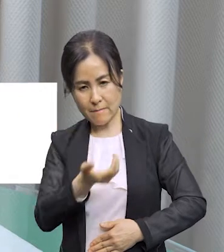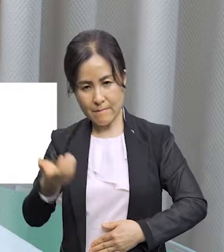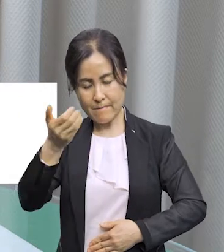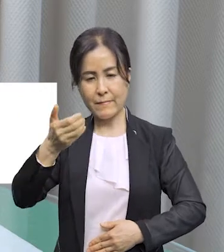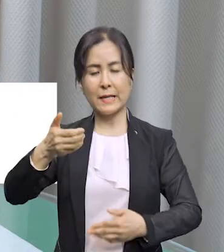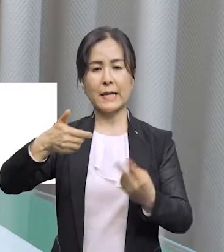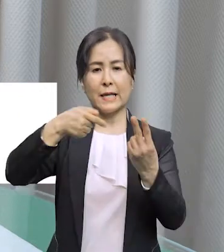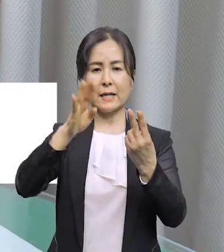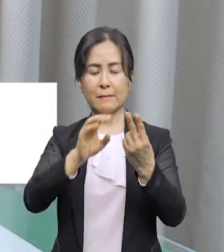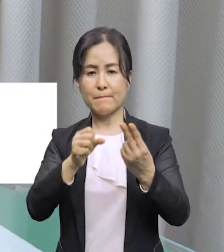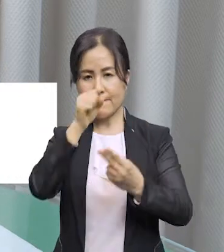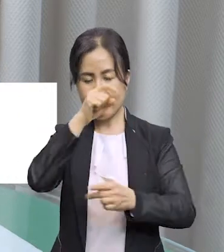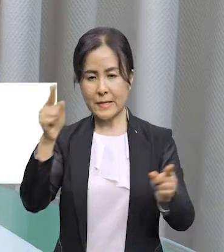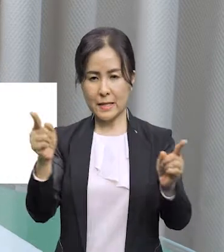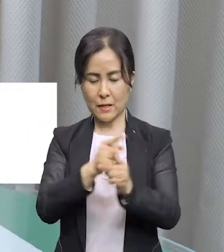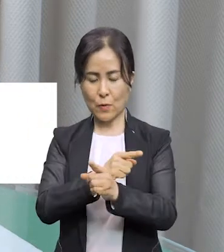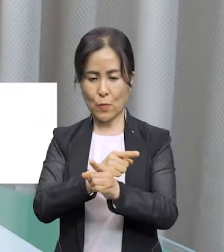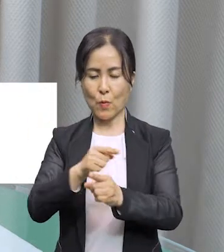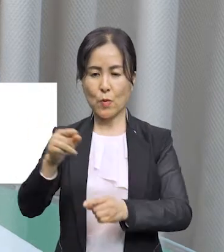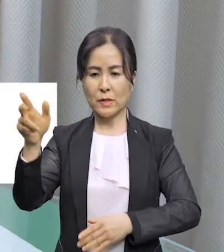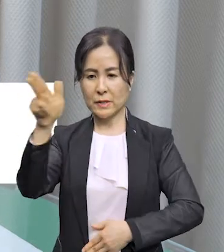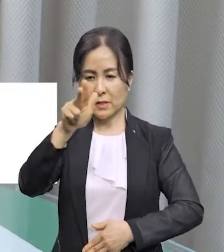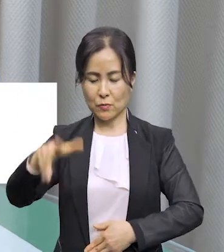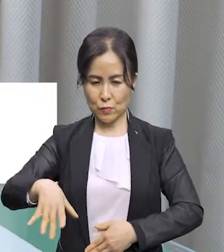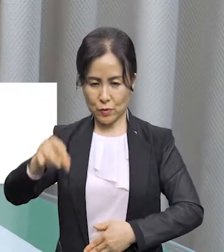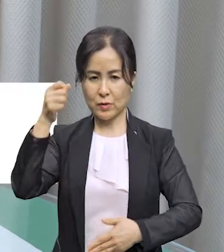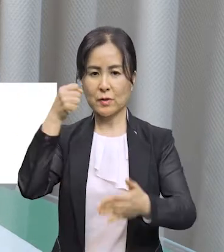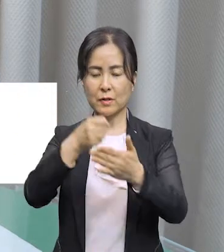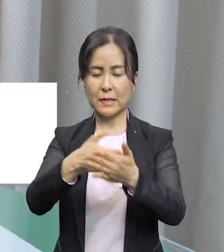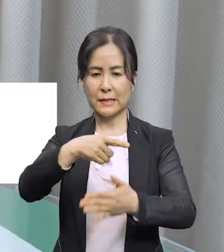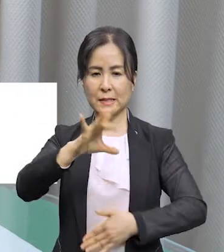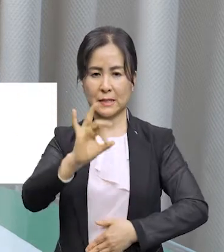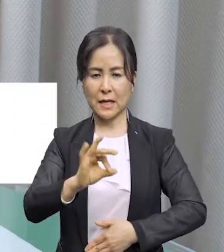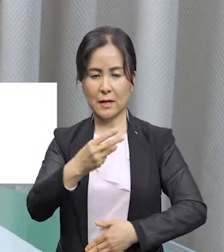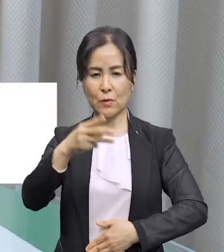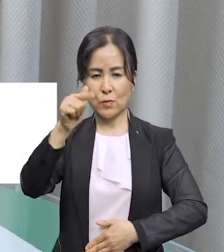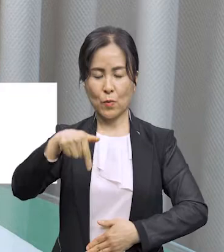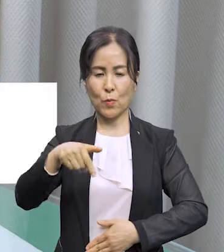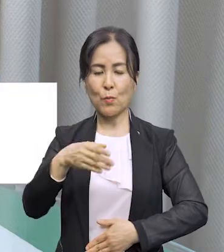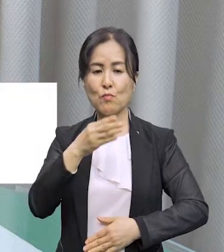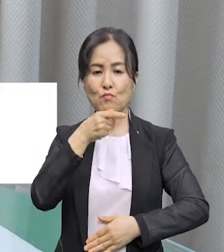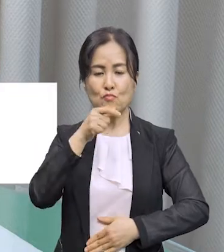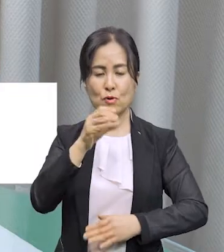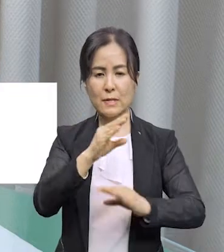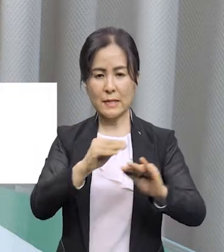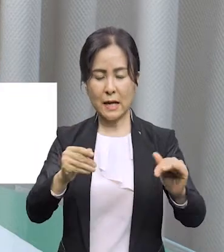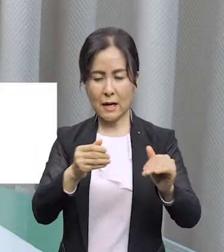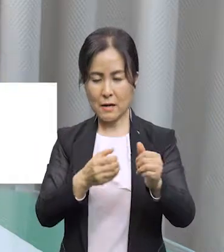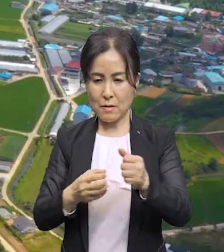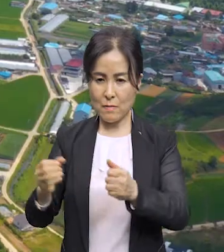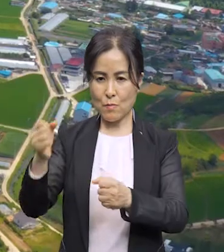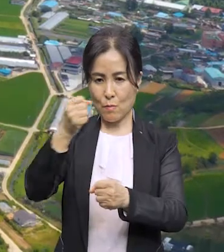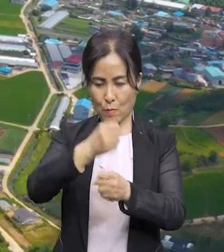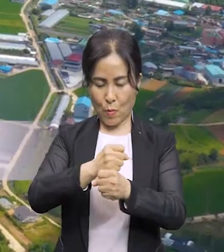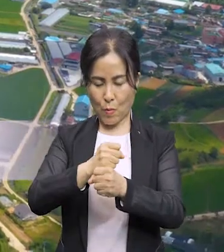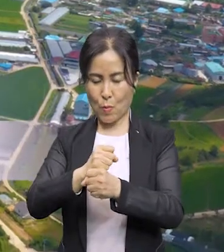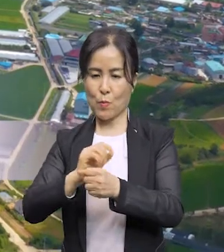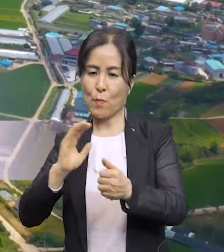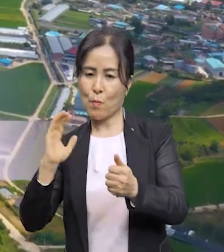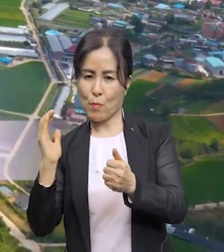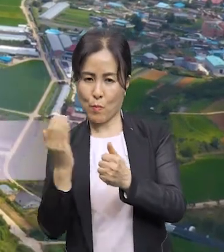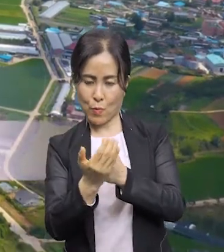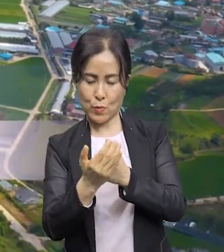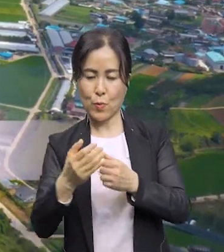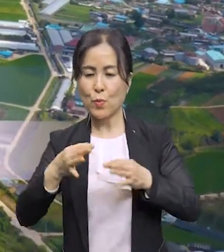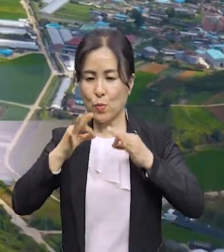개선하고 전국 최초 국가습지로 지정된 장녹습지를 보존 복원할 수 있도록 노력하겠습니다. 이번 사업을